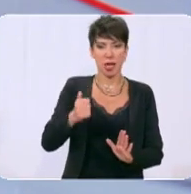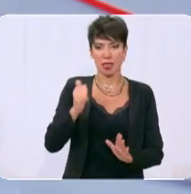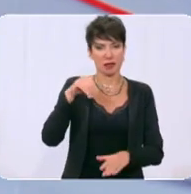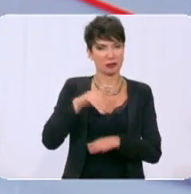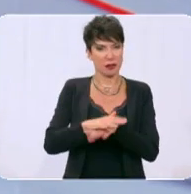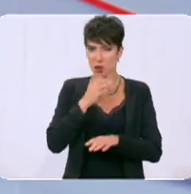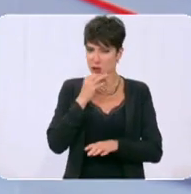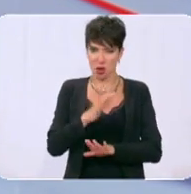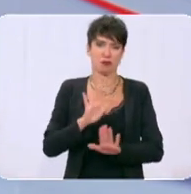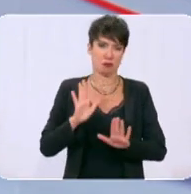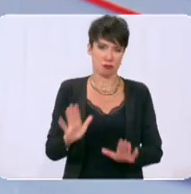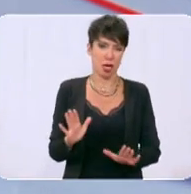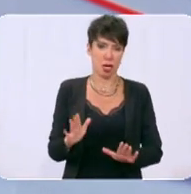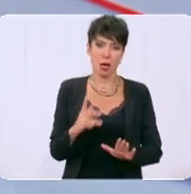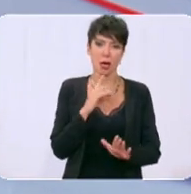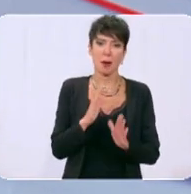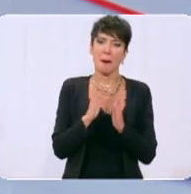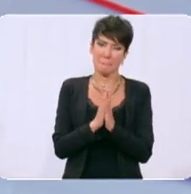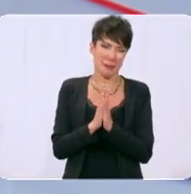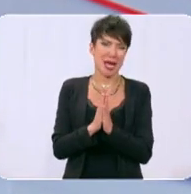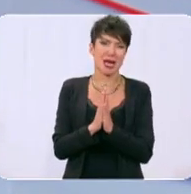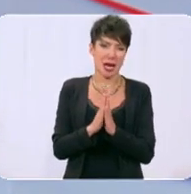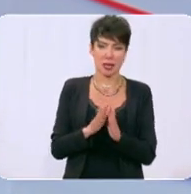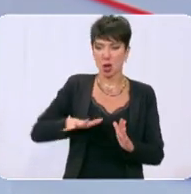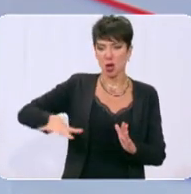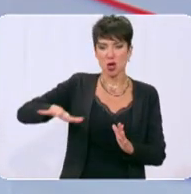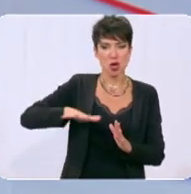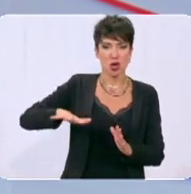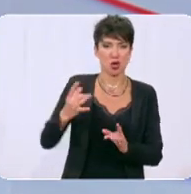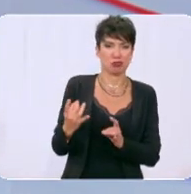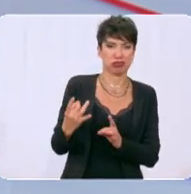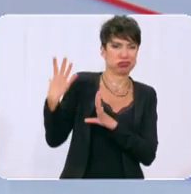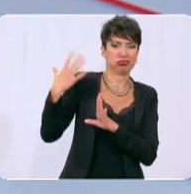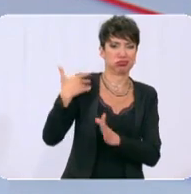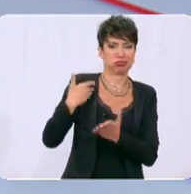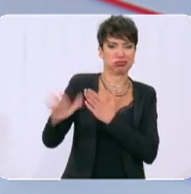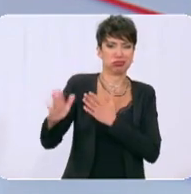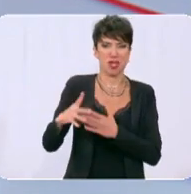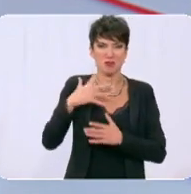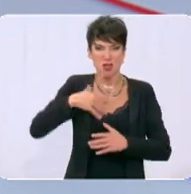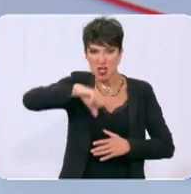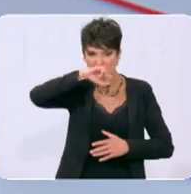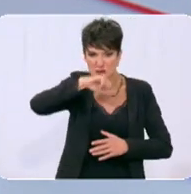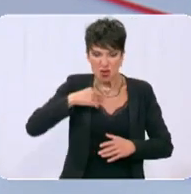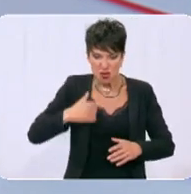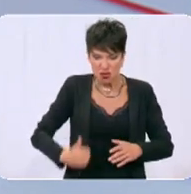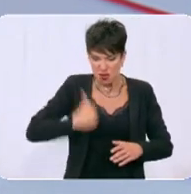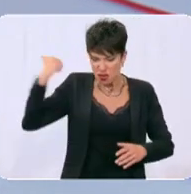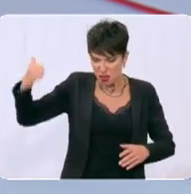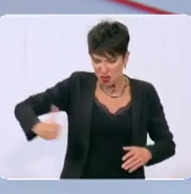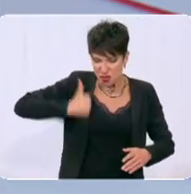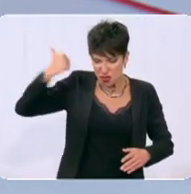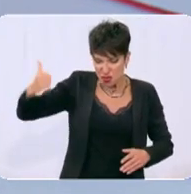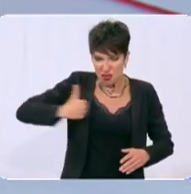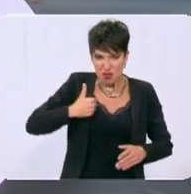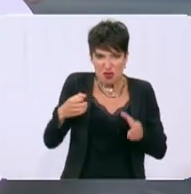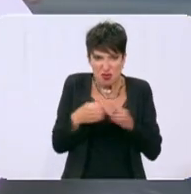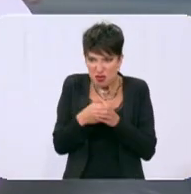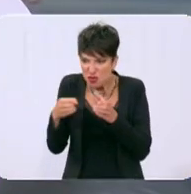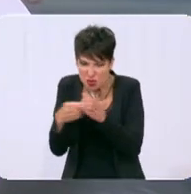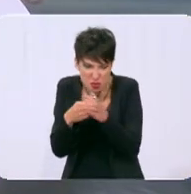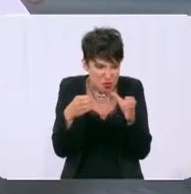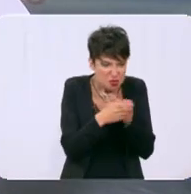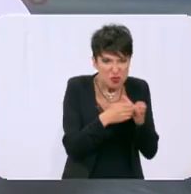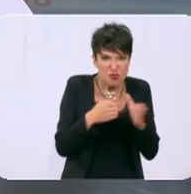να απαλλαγεί ο τόπος από τον άκρατο τοπικισμό, τον εγωισμό και τον μικροκομματισμό. Και τον